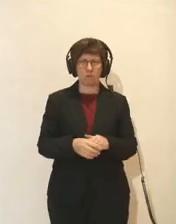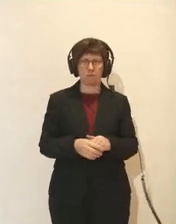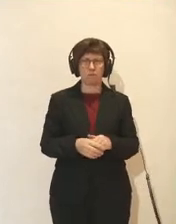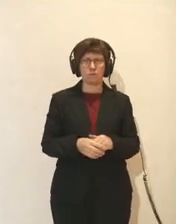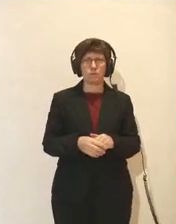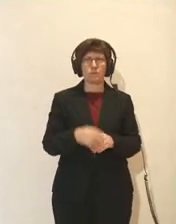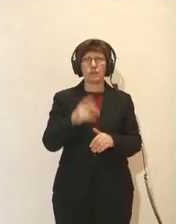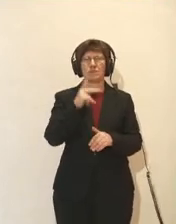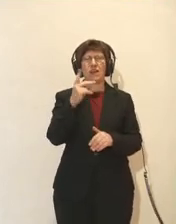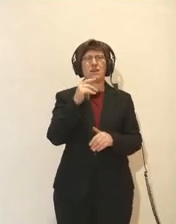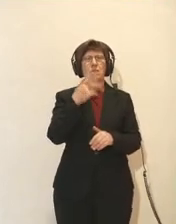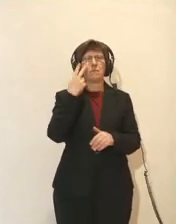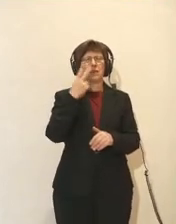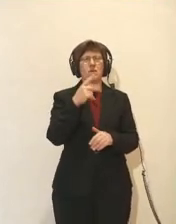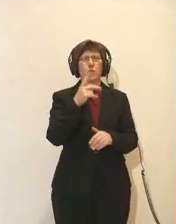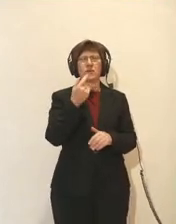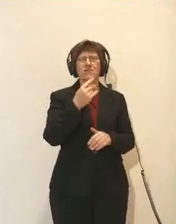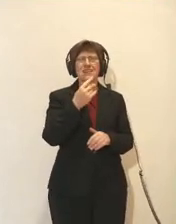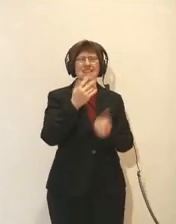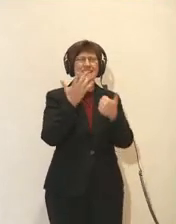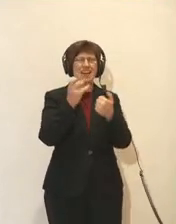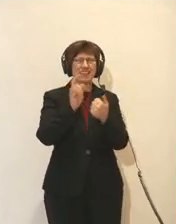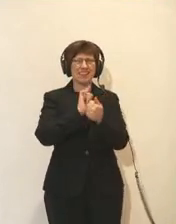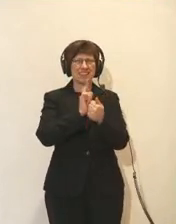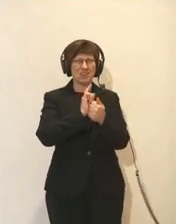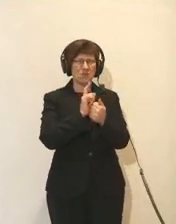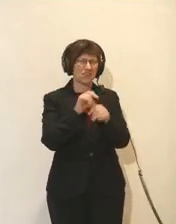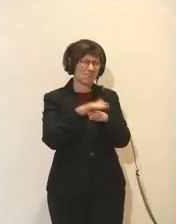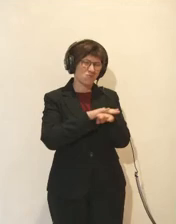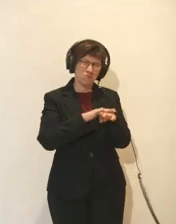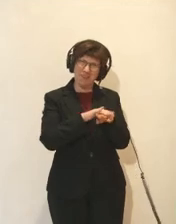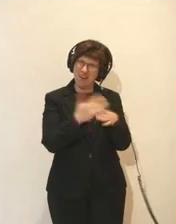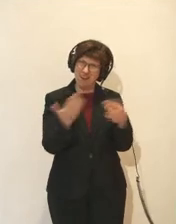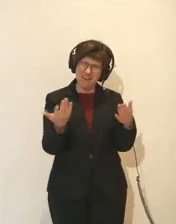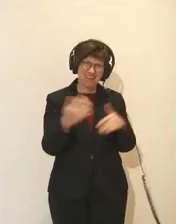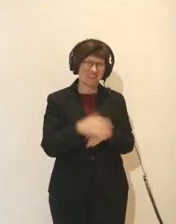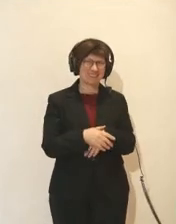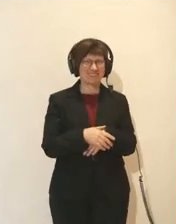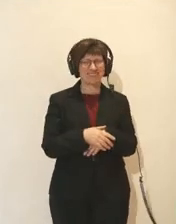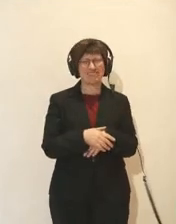karli mit blick auf die uhr du hast ungefähr 60 sekunden einem sorry